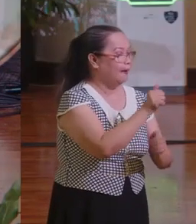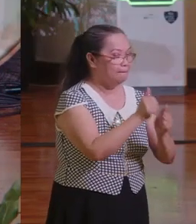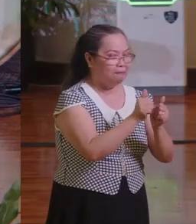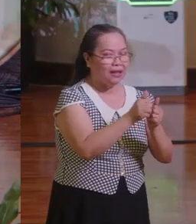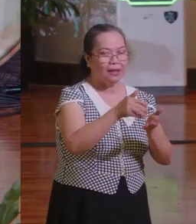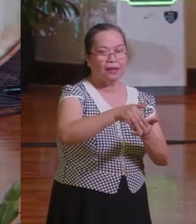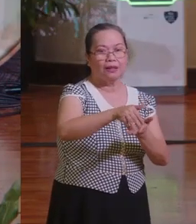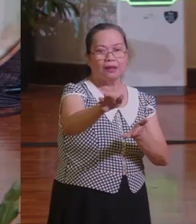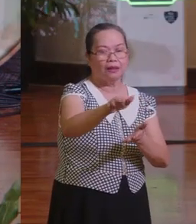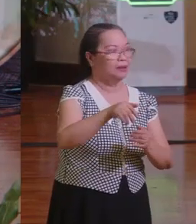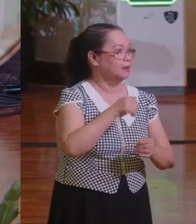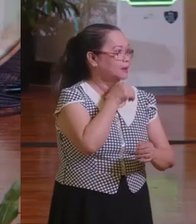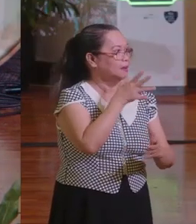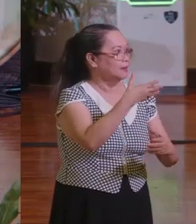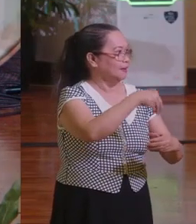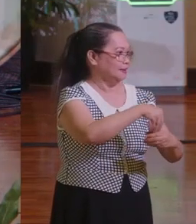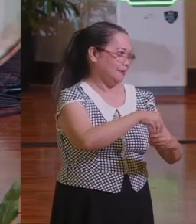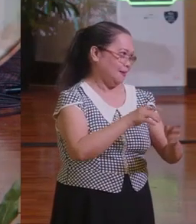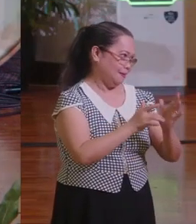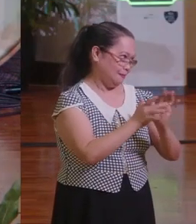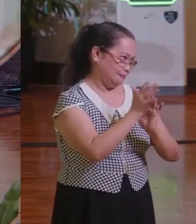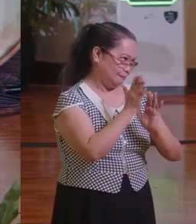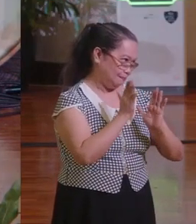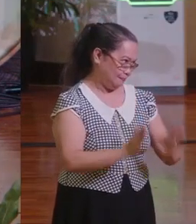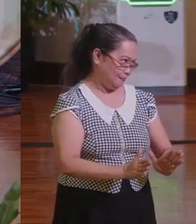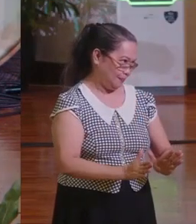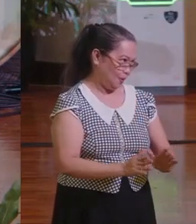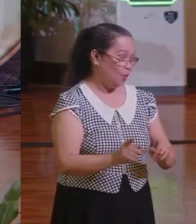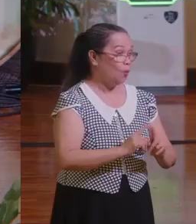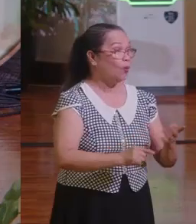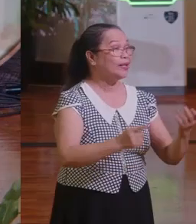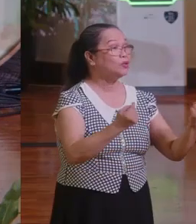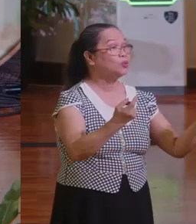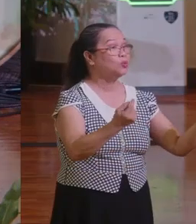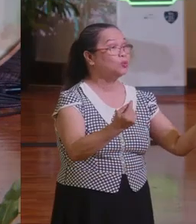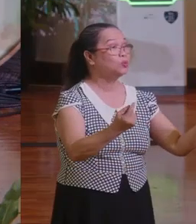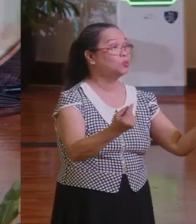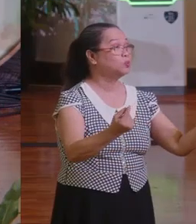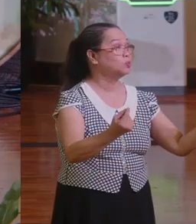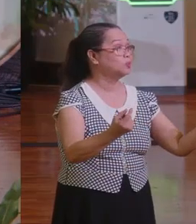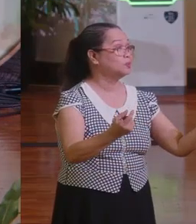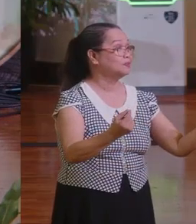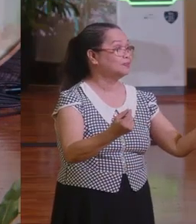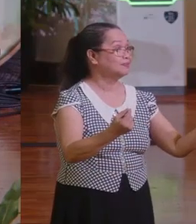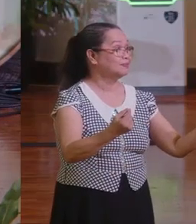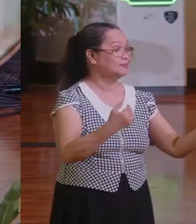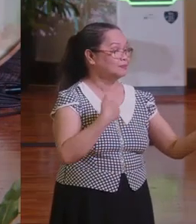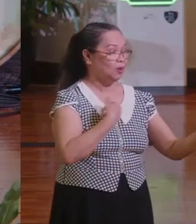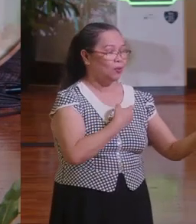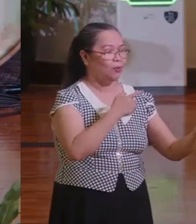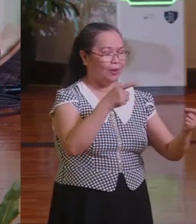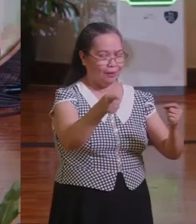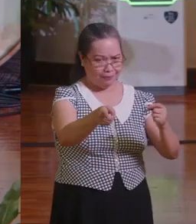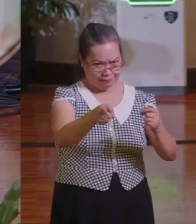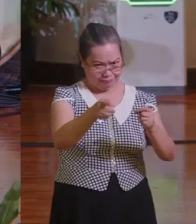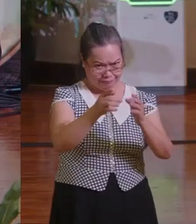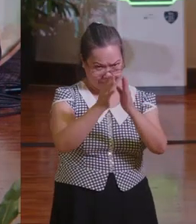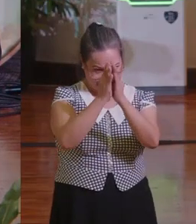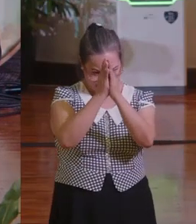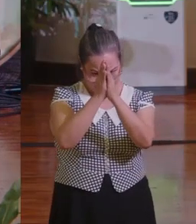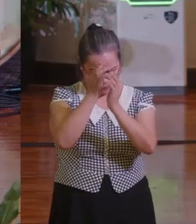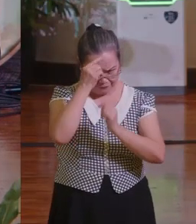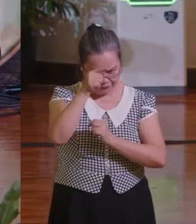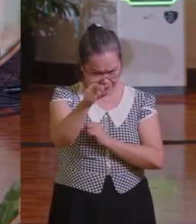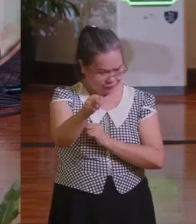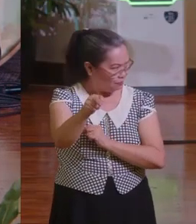tax collector, yung hindi mananampalataya. Anong ginagawa natin para sa kanila? Hindi ba ipinanalangin natin sila